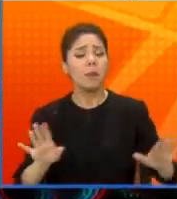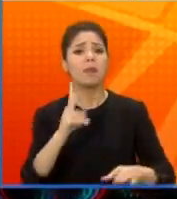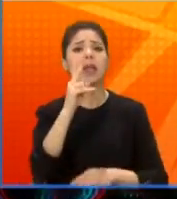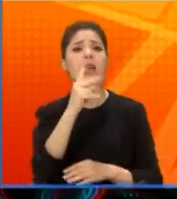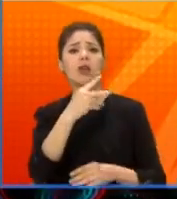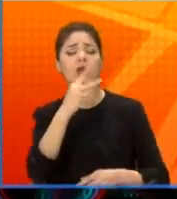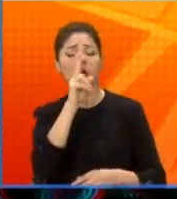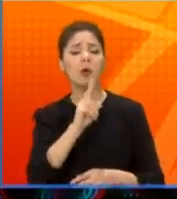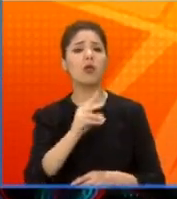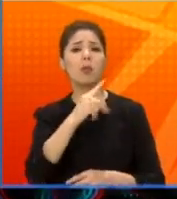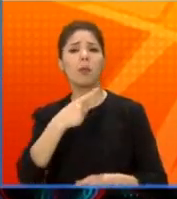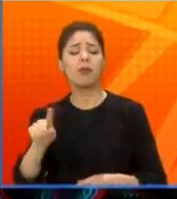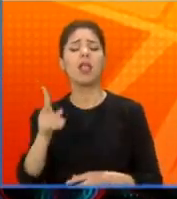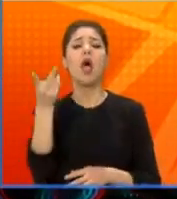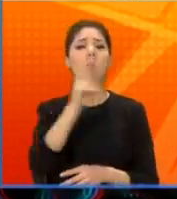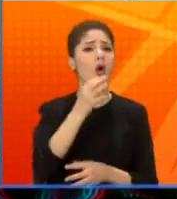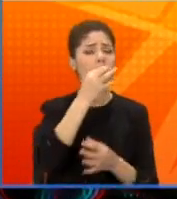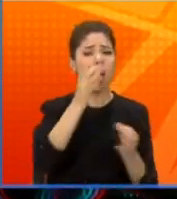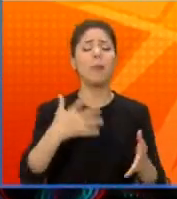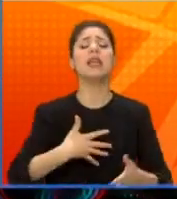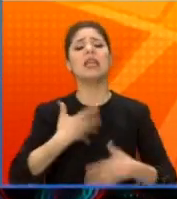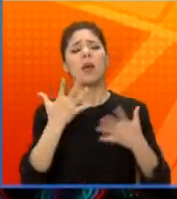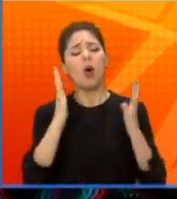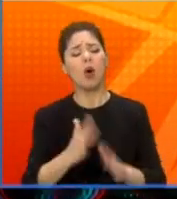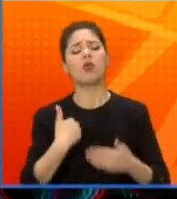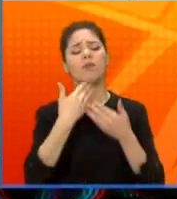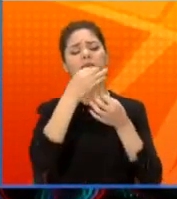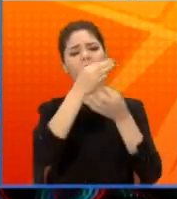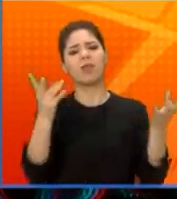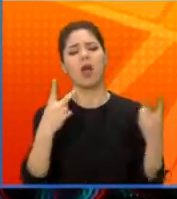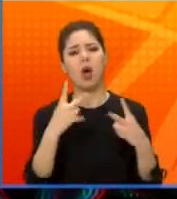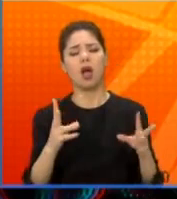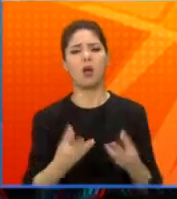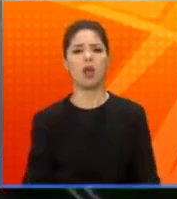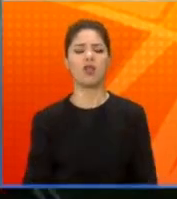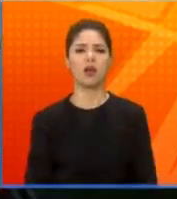200 bin ölüm haberini istemeye istemeye de olsa vereceğiz. Öyle görünüyor.